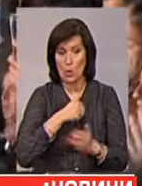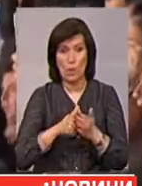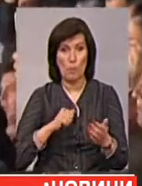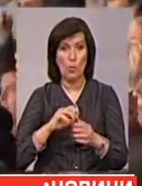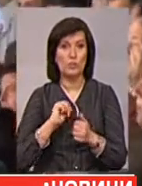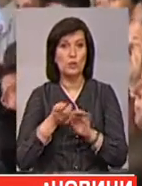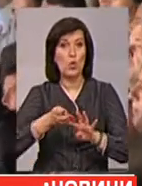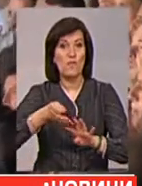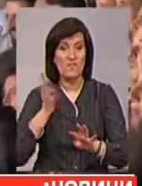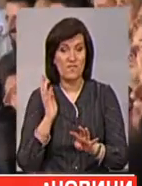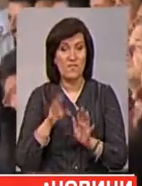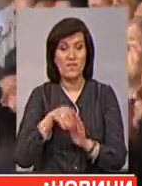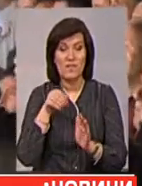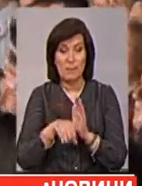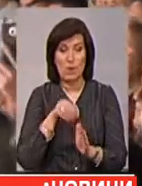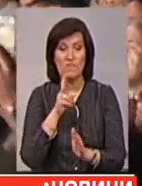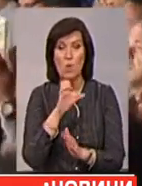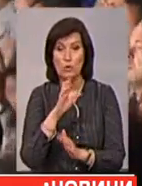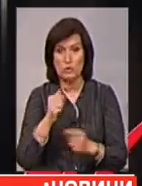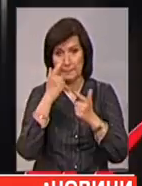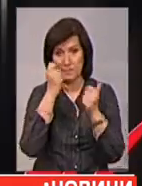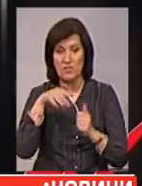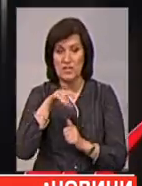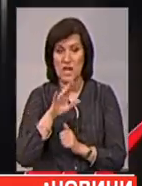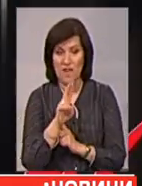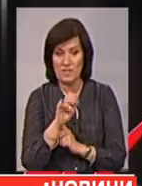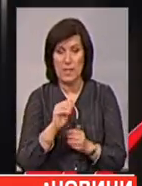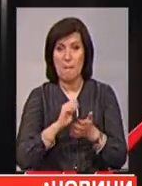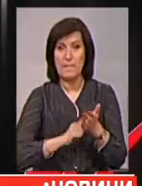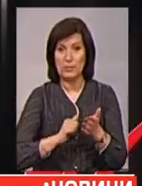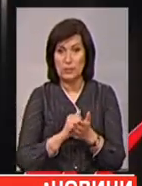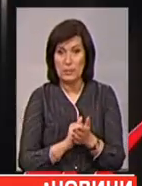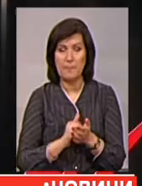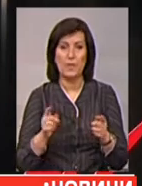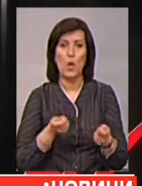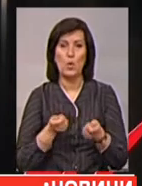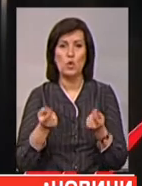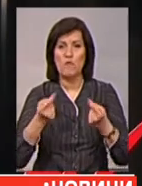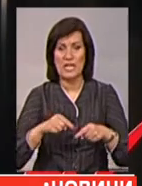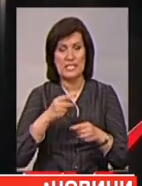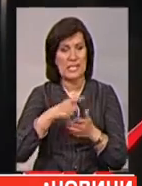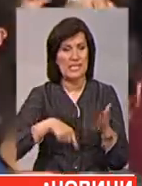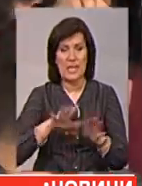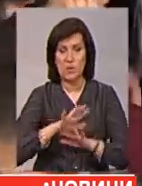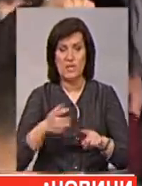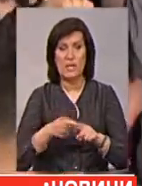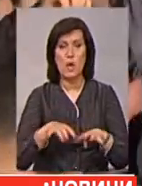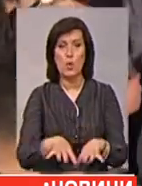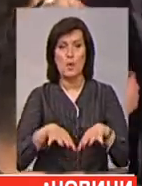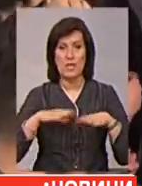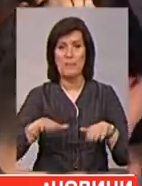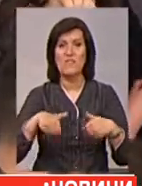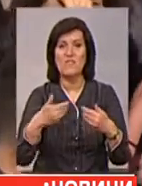Позачергові вибори в Косові президент Тачі оголосив у травні. Причиною стала урядова криза та недовіра, яку парламент